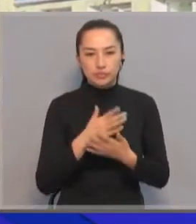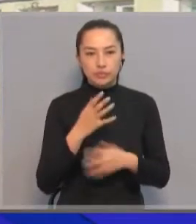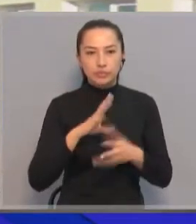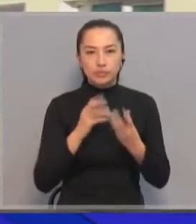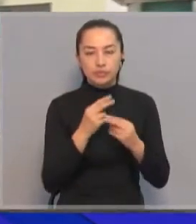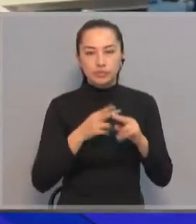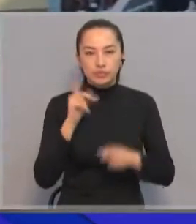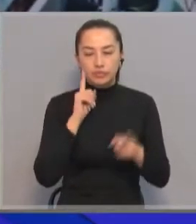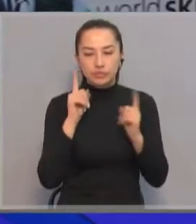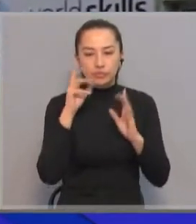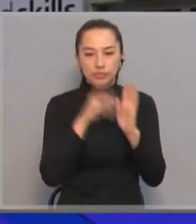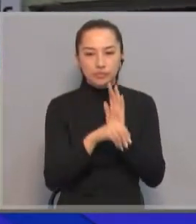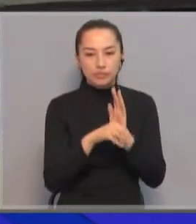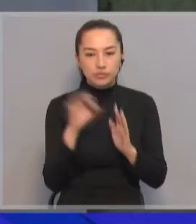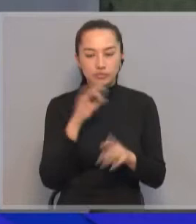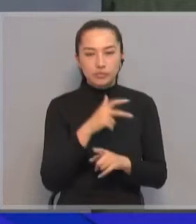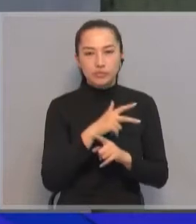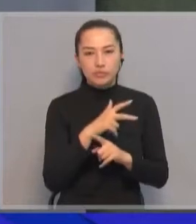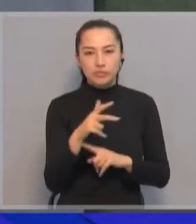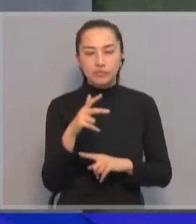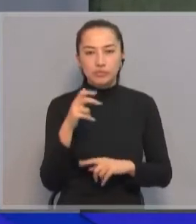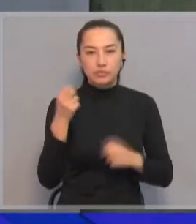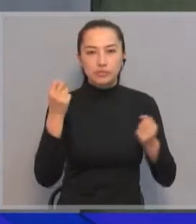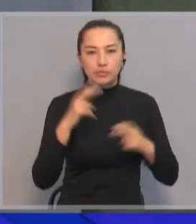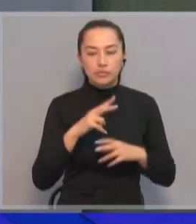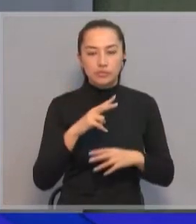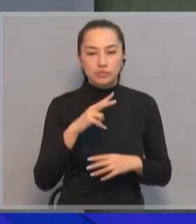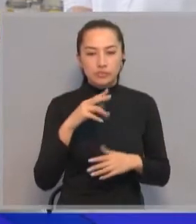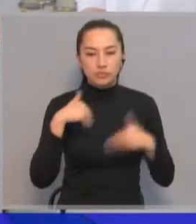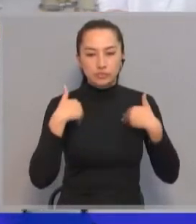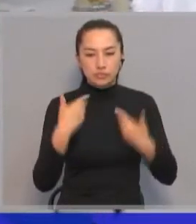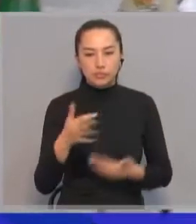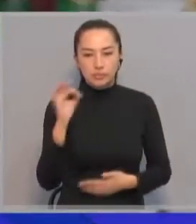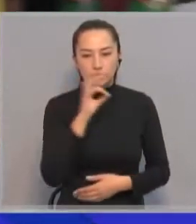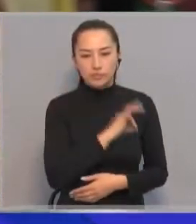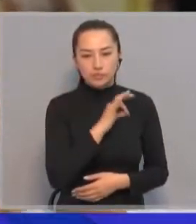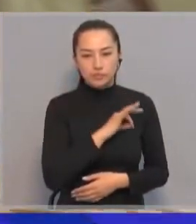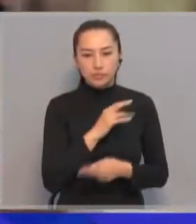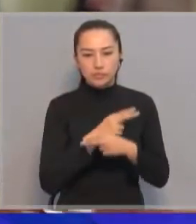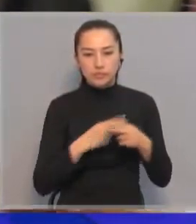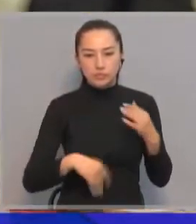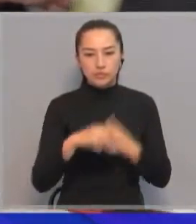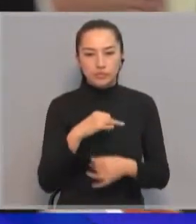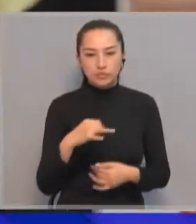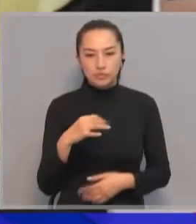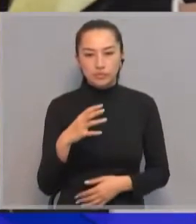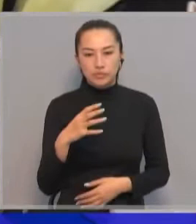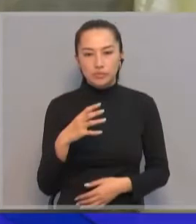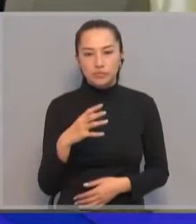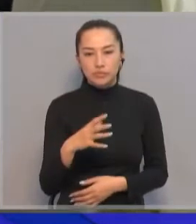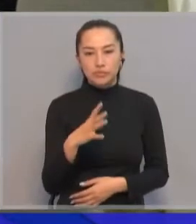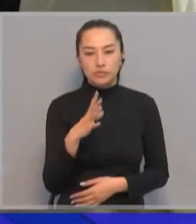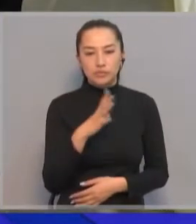барысында бағдарламаға сай кадрлар даярлауда заманауи білім беру технологияларының тиімділігі тақырыбында өндірістік цехтарда шебер сыныптар